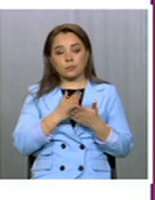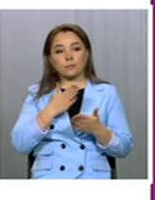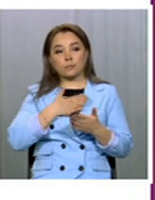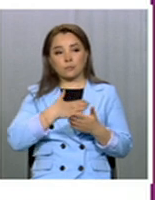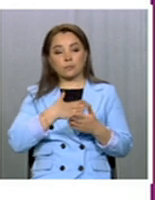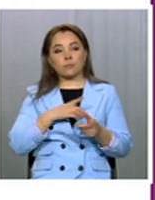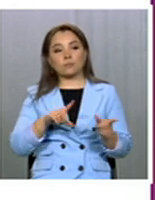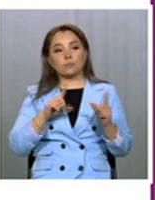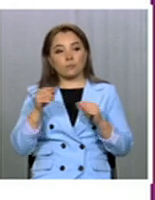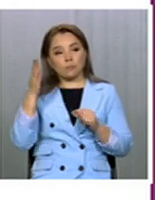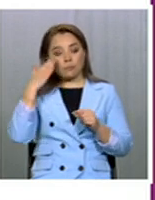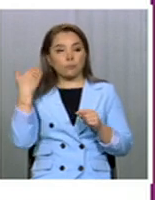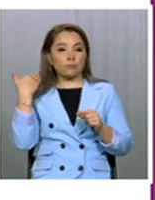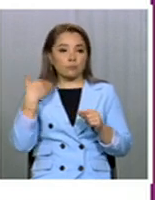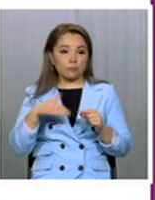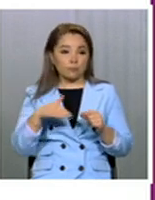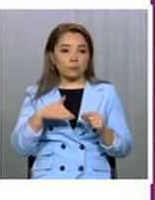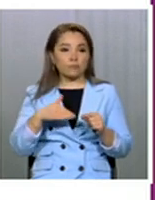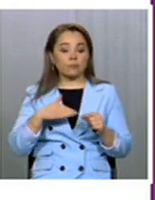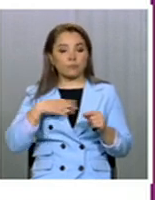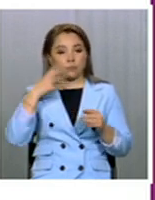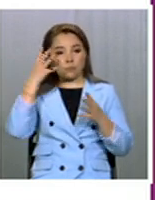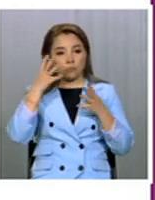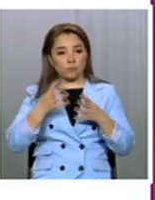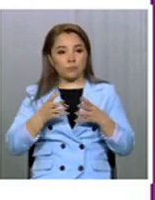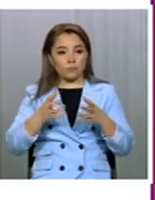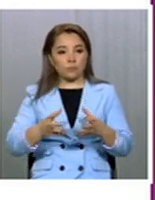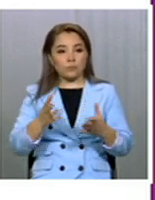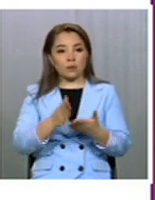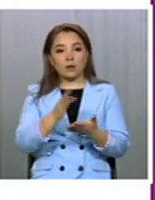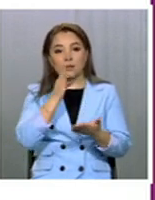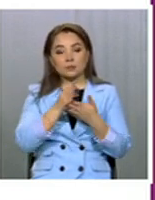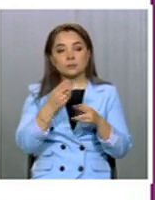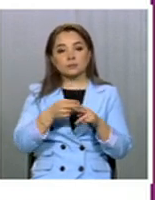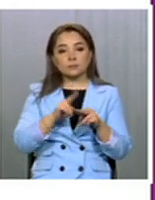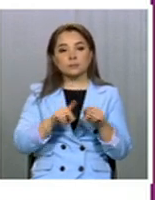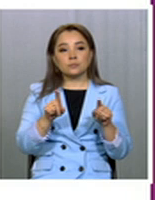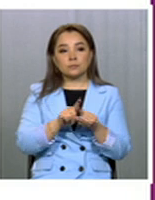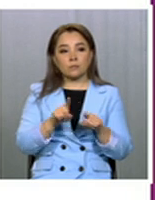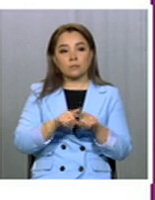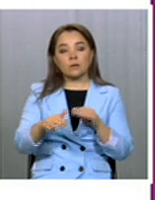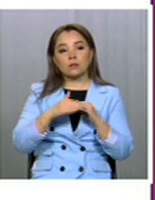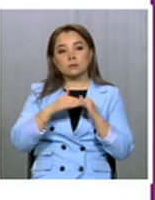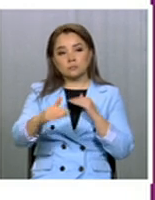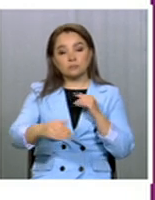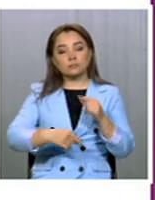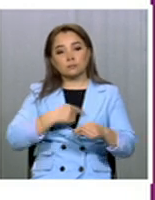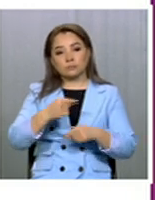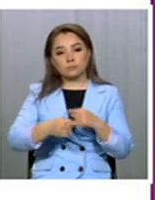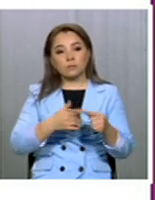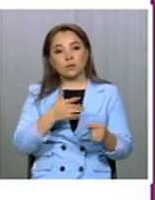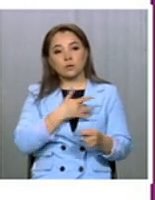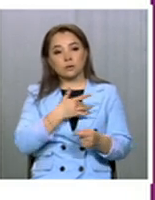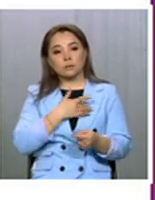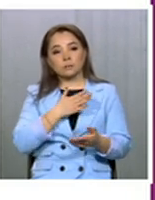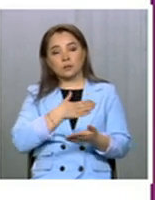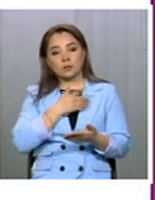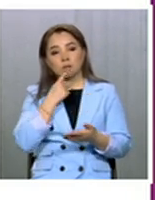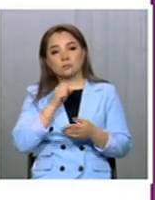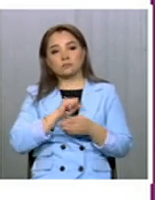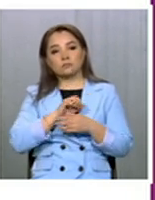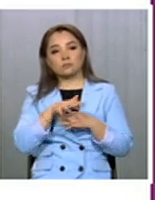басым, көкірегімнен домалап, бара жатты атамекен ақжайықты жағалап, жүрегімнен аққан